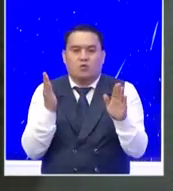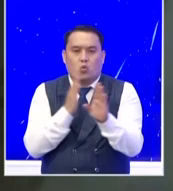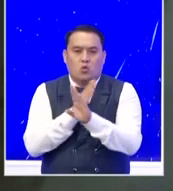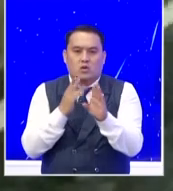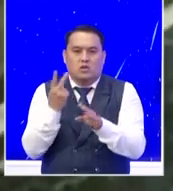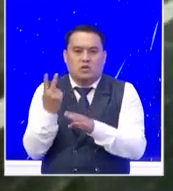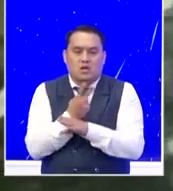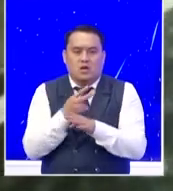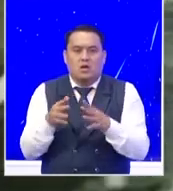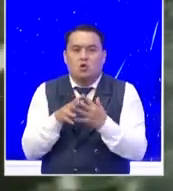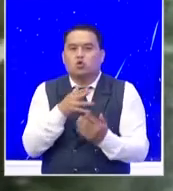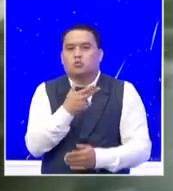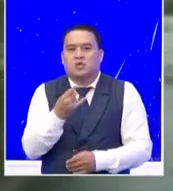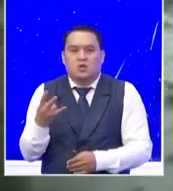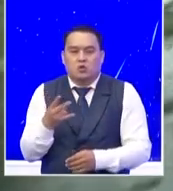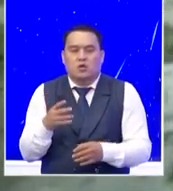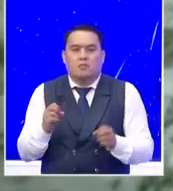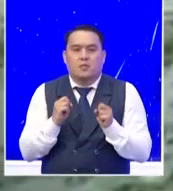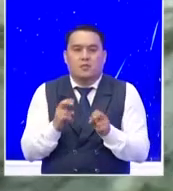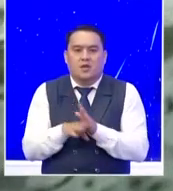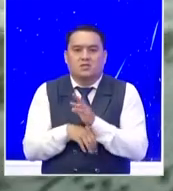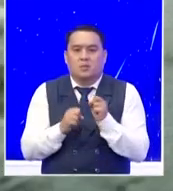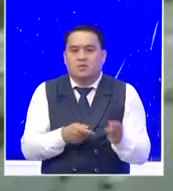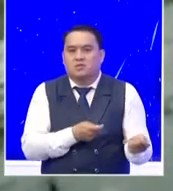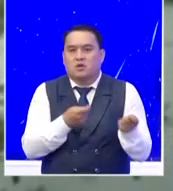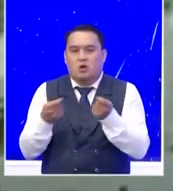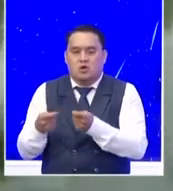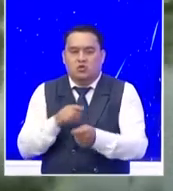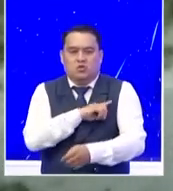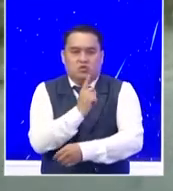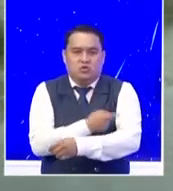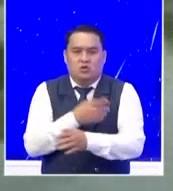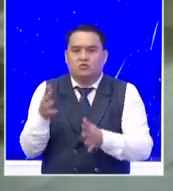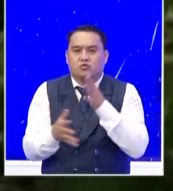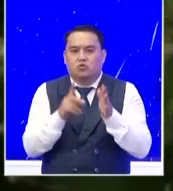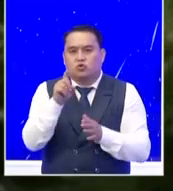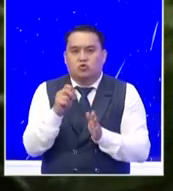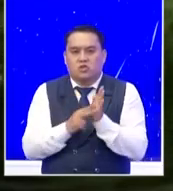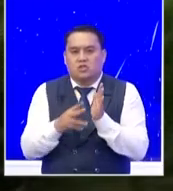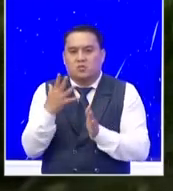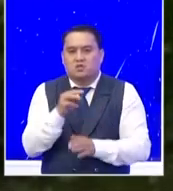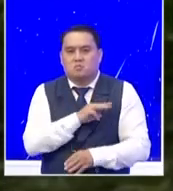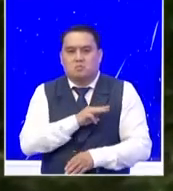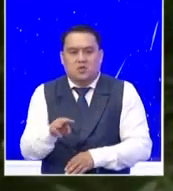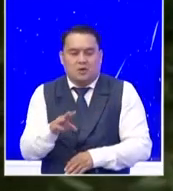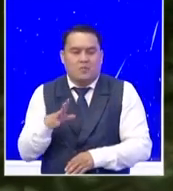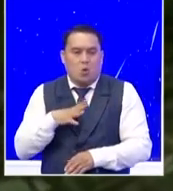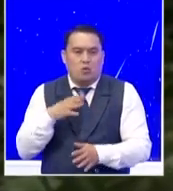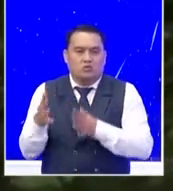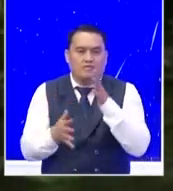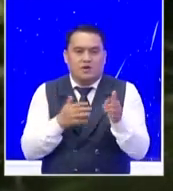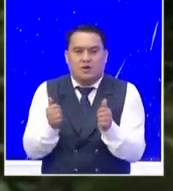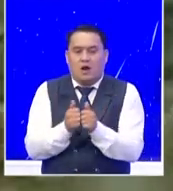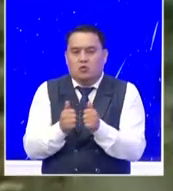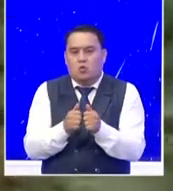екі елдің 3 миллион тұрғыны қауіпсіз жерге көшіріліпті. Желдің жылдамдығы сағатына 185 шақырымға дейін жеткен. Жағалаудағы